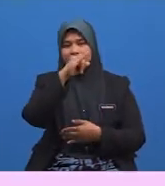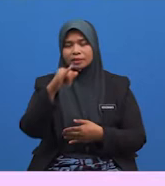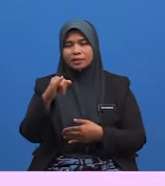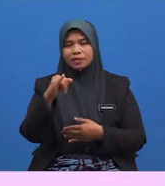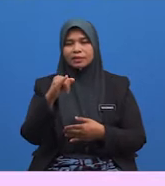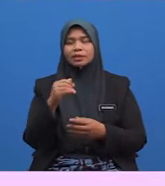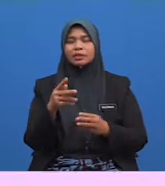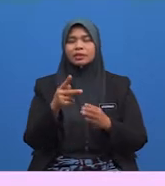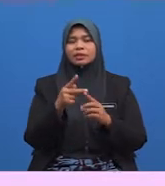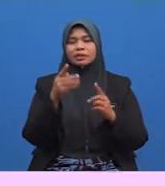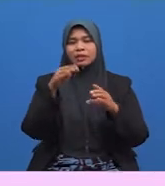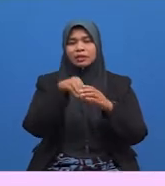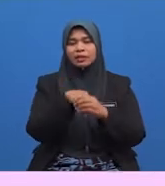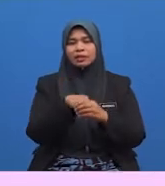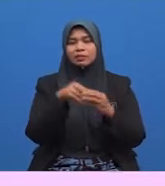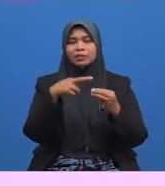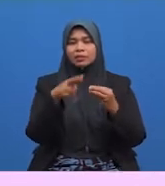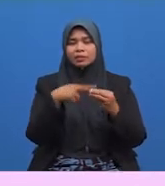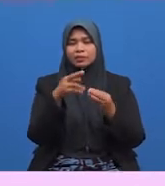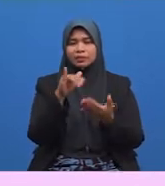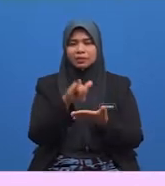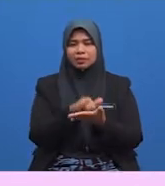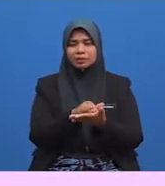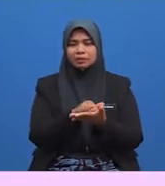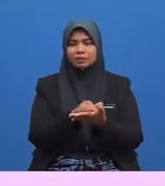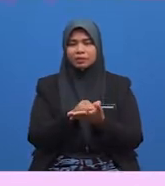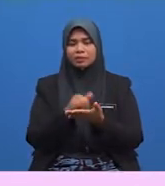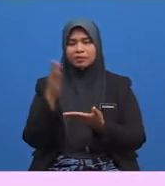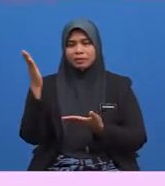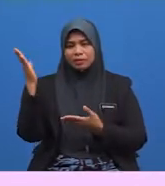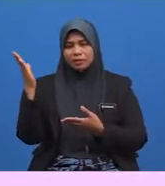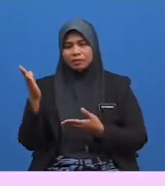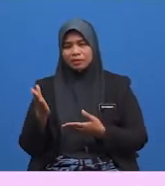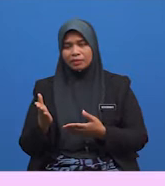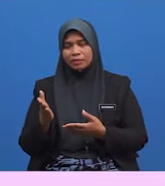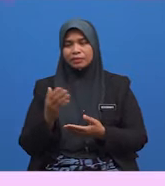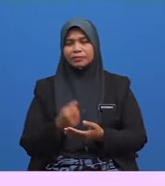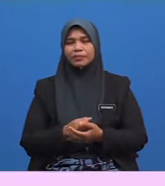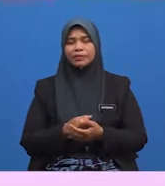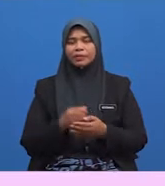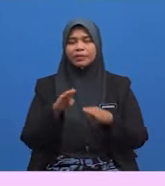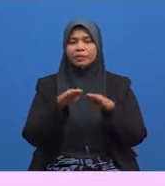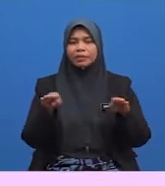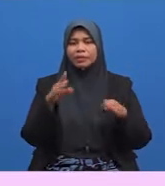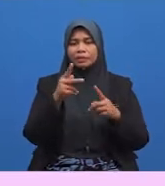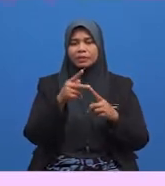nilai sudut ke dalam rumus tersebut seperti yang ditunjukkan dalam baris